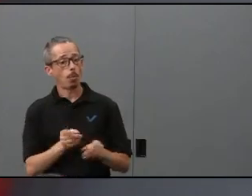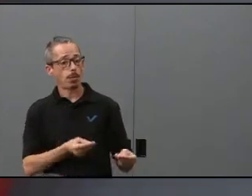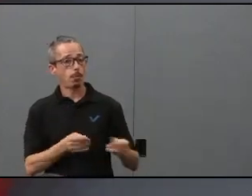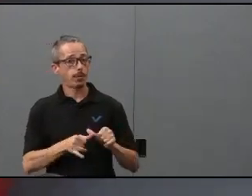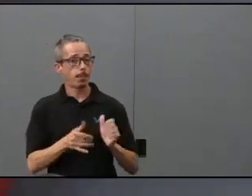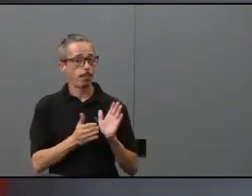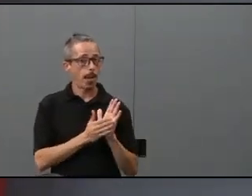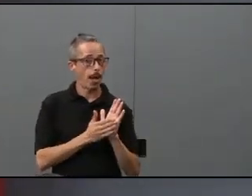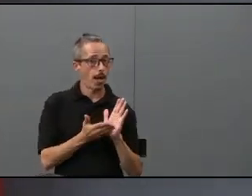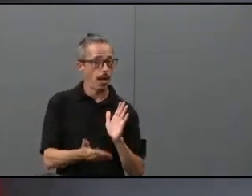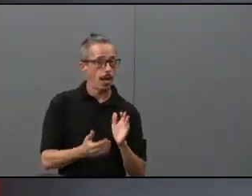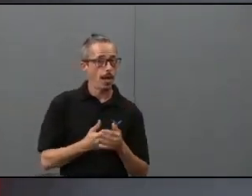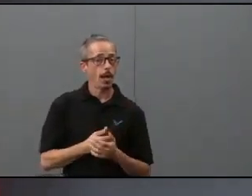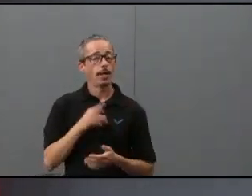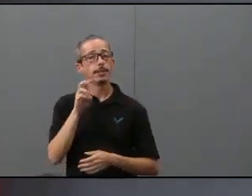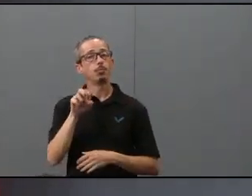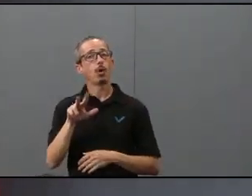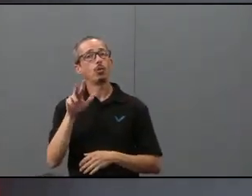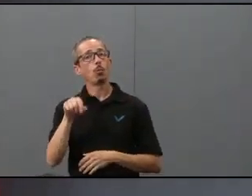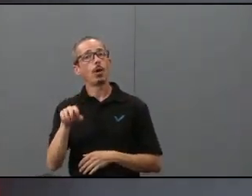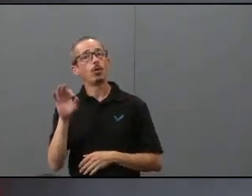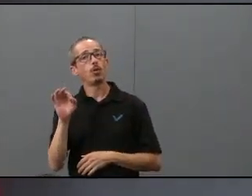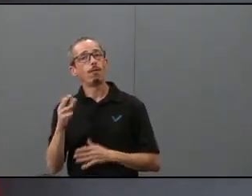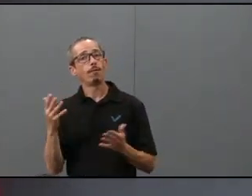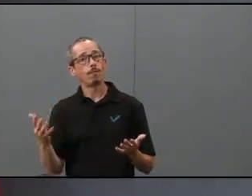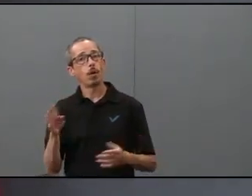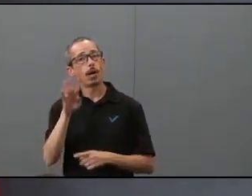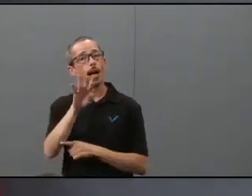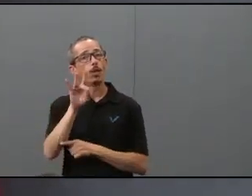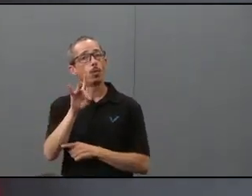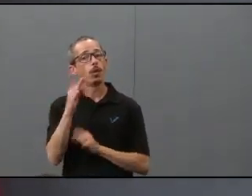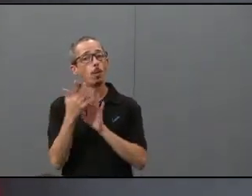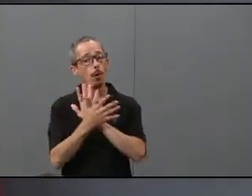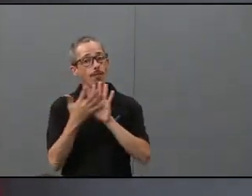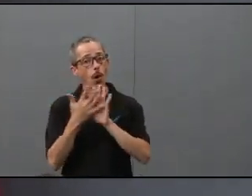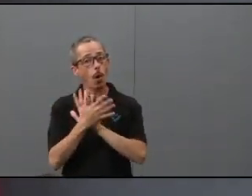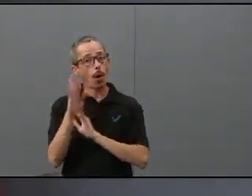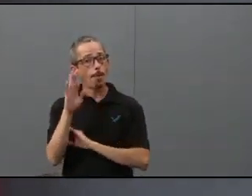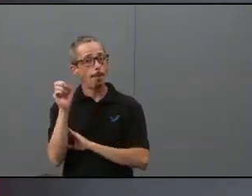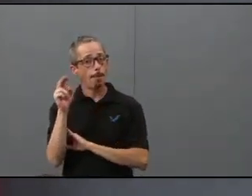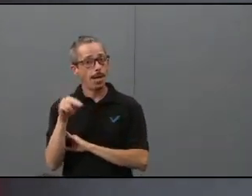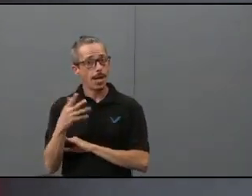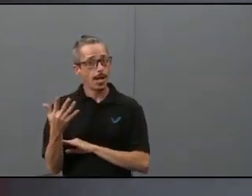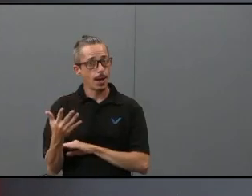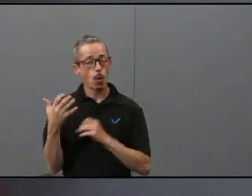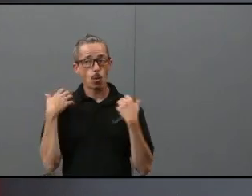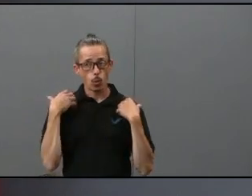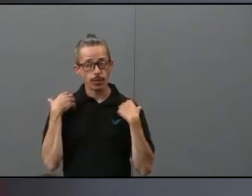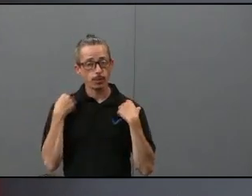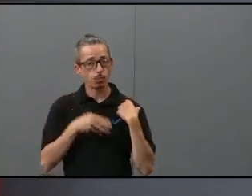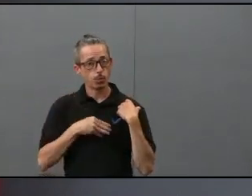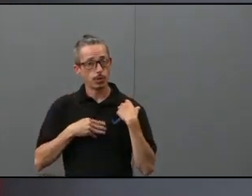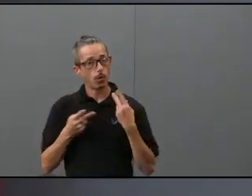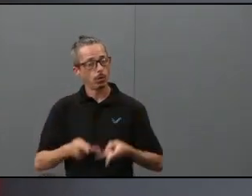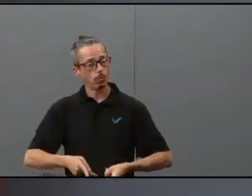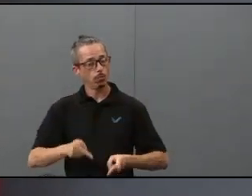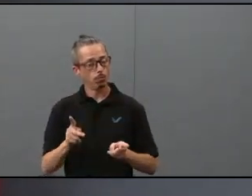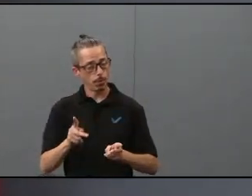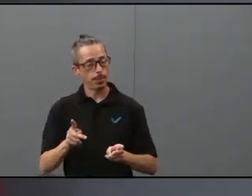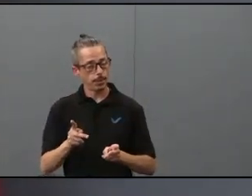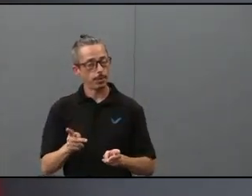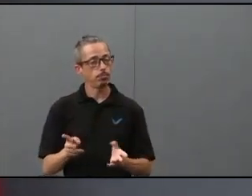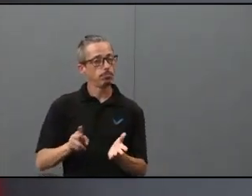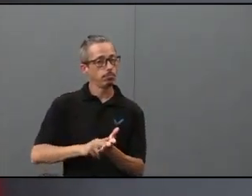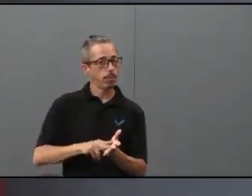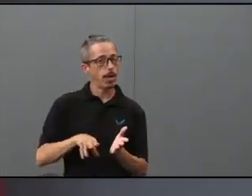déposé à 6.3.9 au 48 boulevard Brien le conseil municipal approuverait les plans